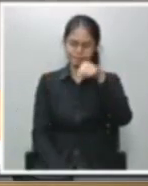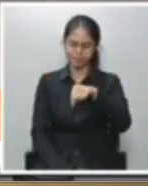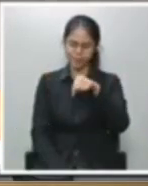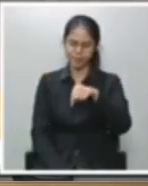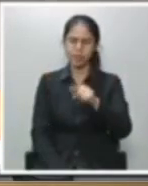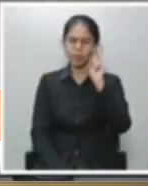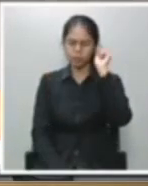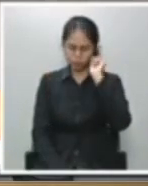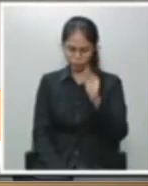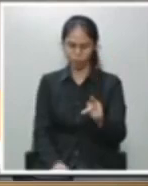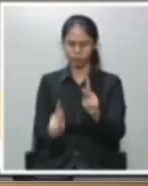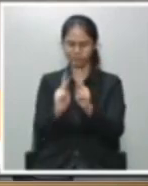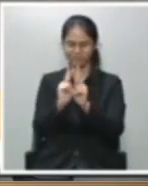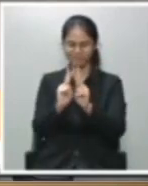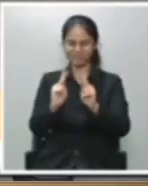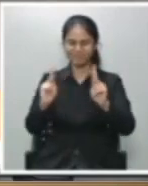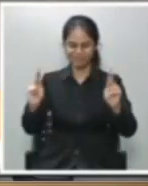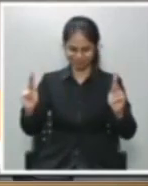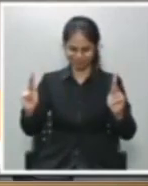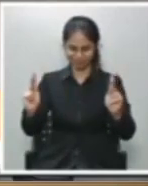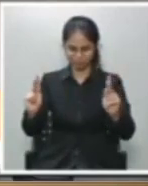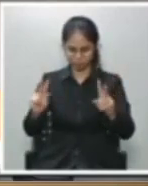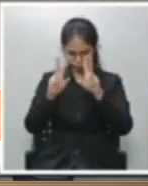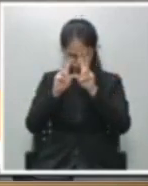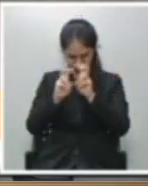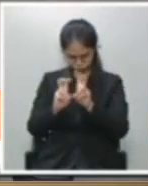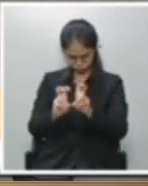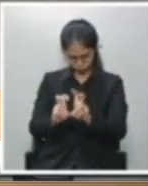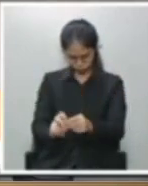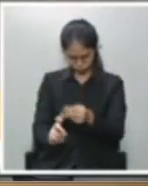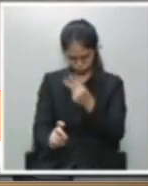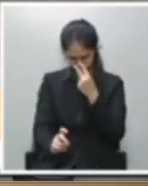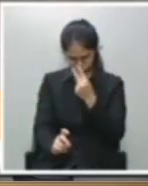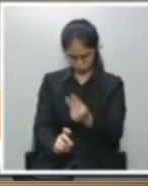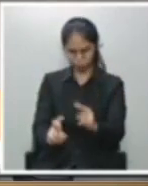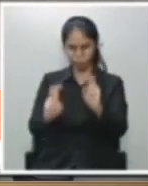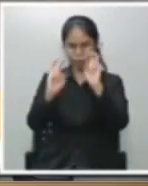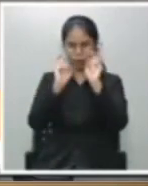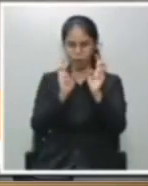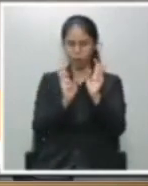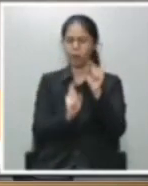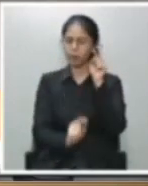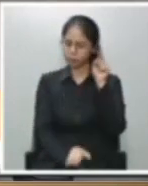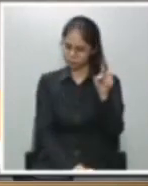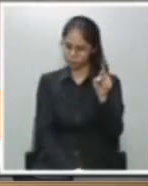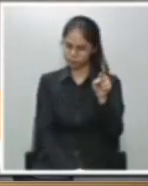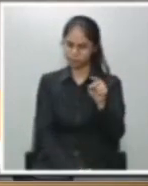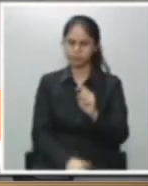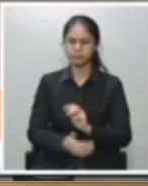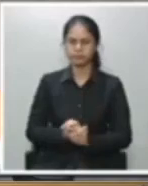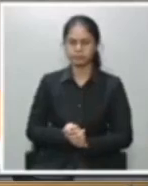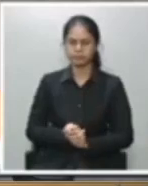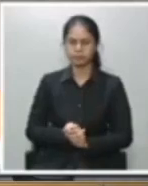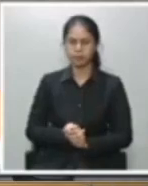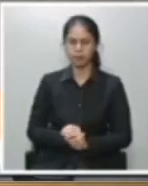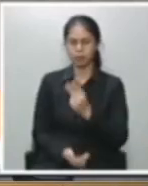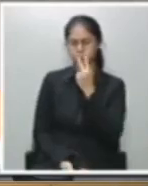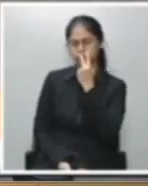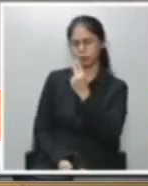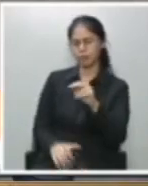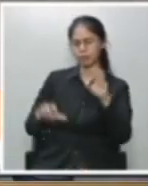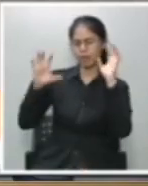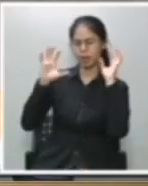การมาธิการวิสามัญเพื่อศึกษาเรื่องเหล่านี้แต่ฟังแล้วเนี่ยทางฝ่ายรัฐบาลดูเหมือนจะไ